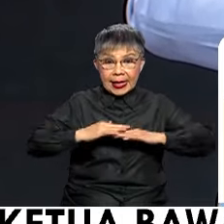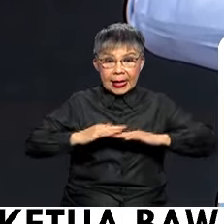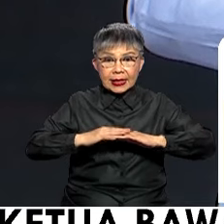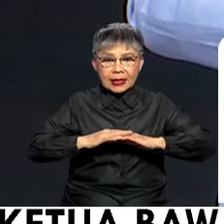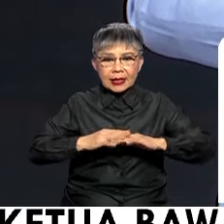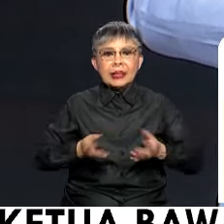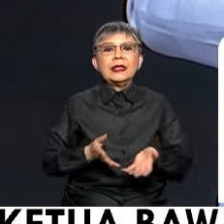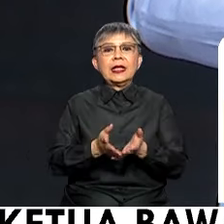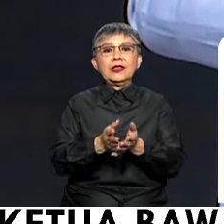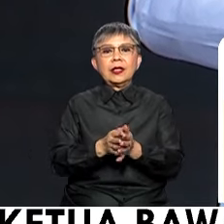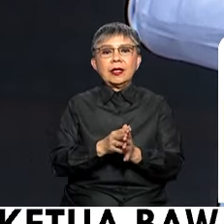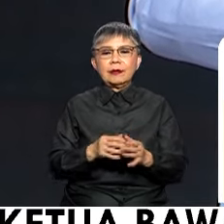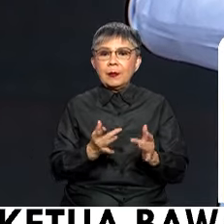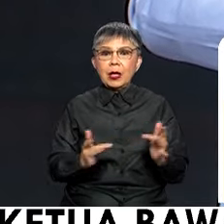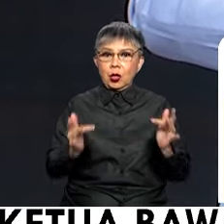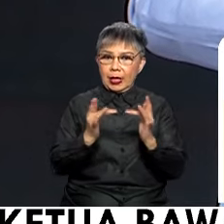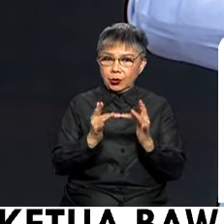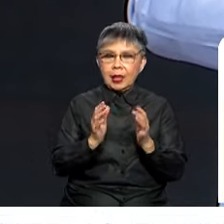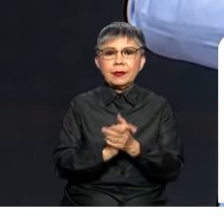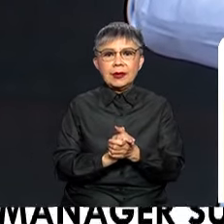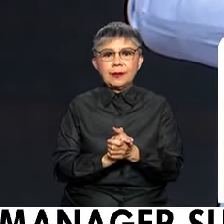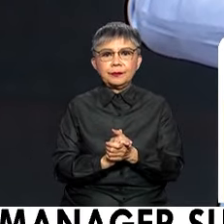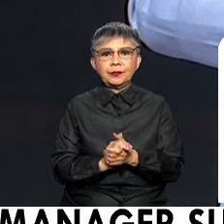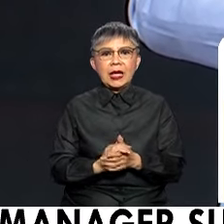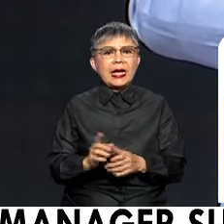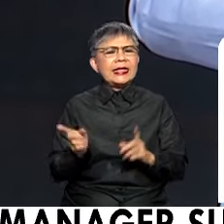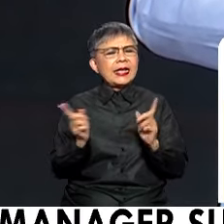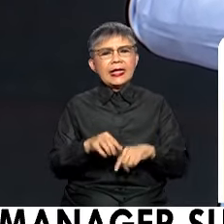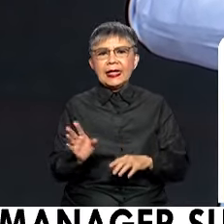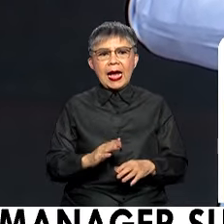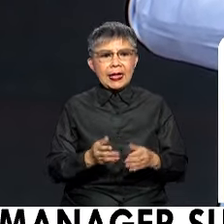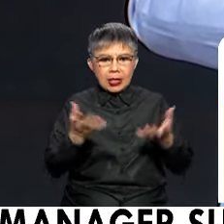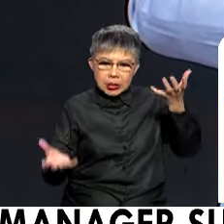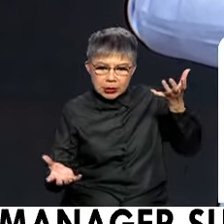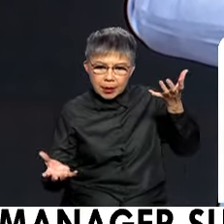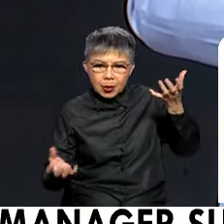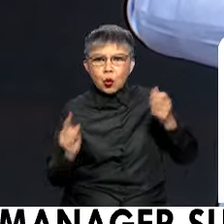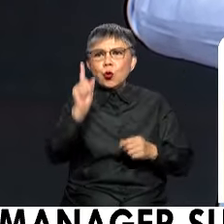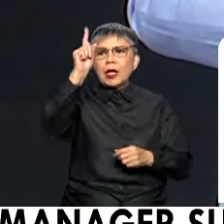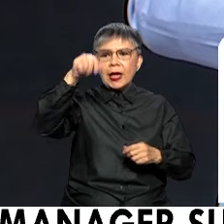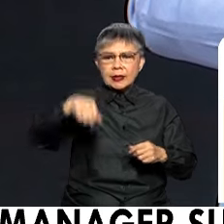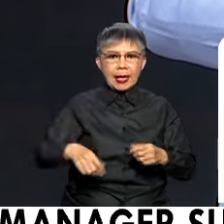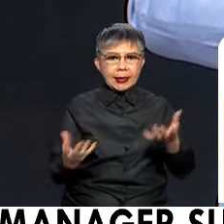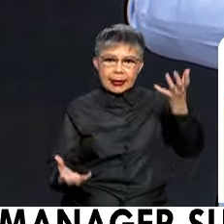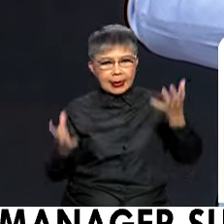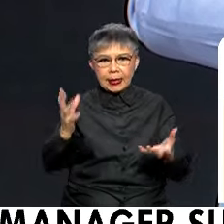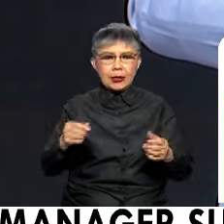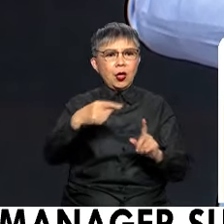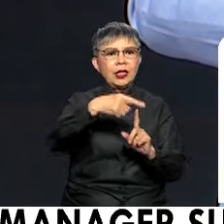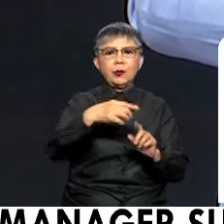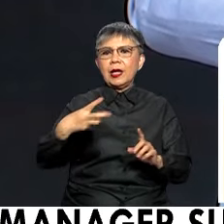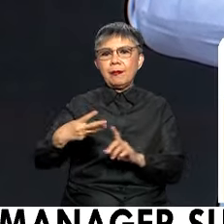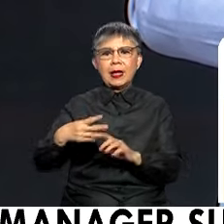infrast struktur online yang akan kami bangun sehingga tidak ada lagi gap Antara utara dan selatan dan timur dan